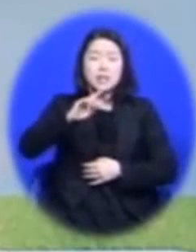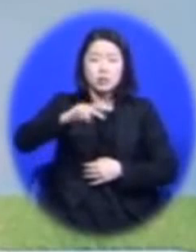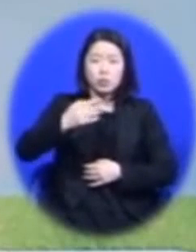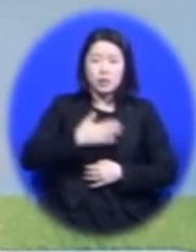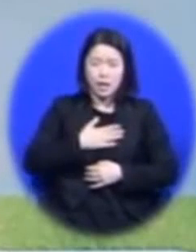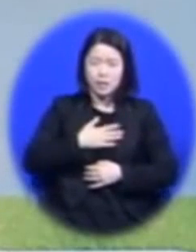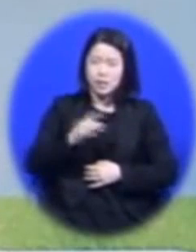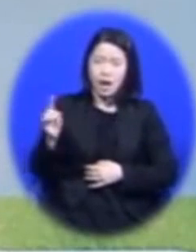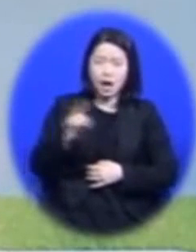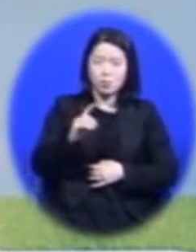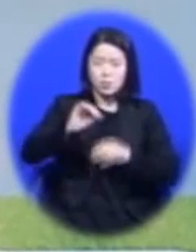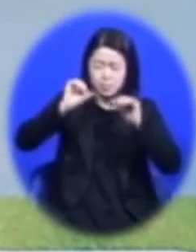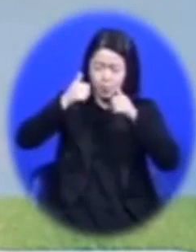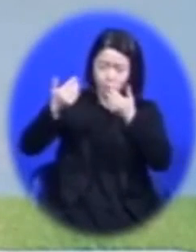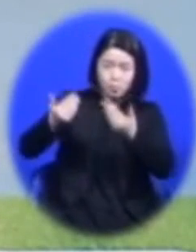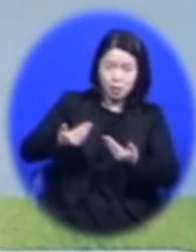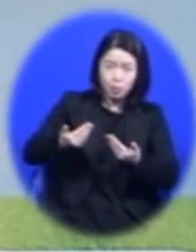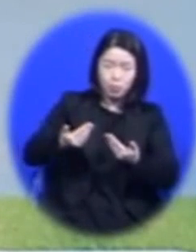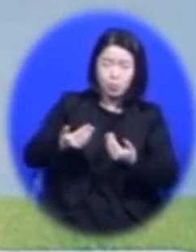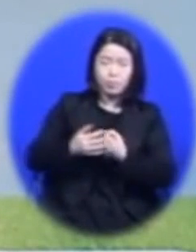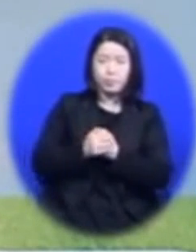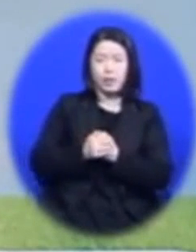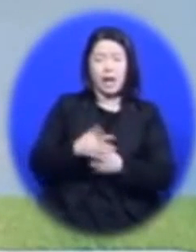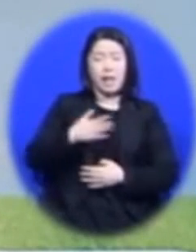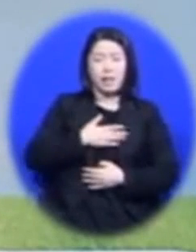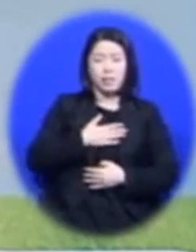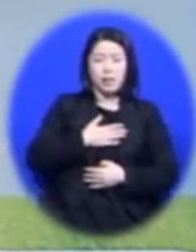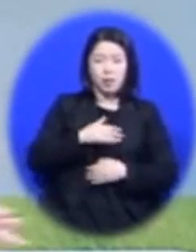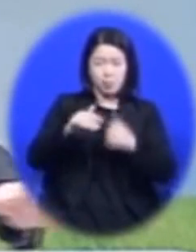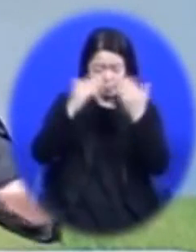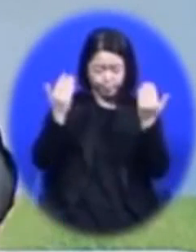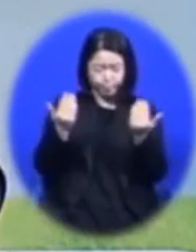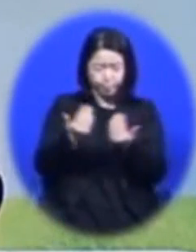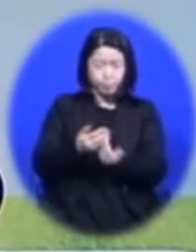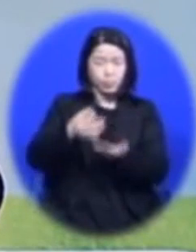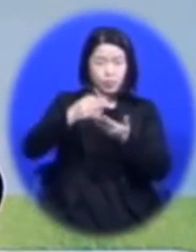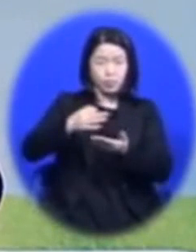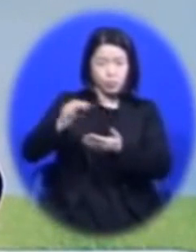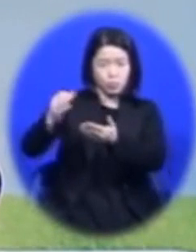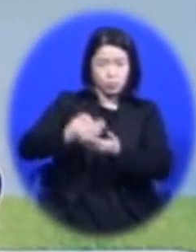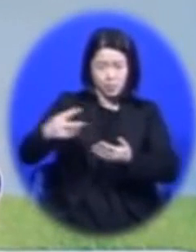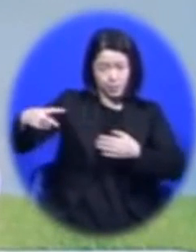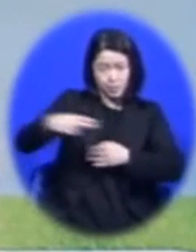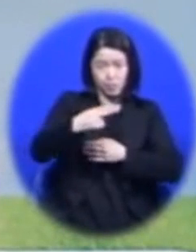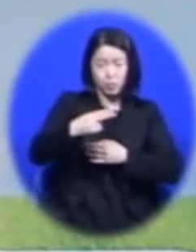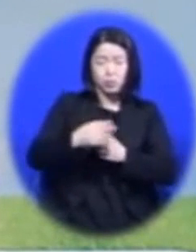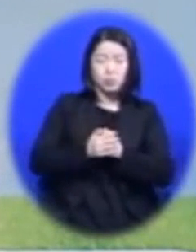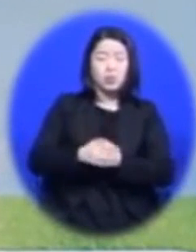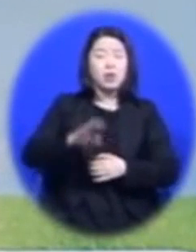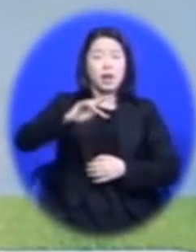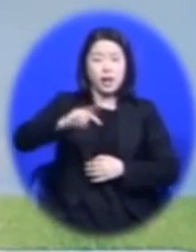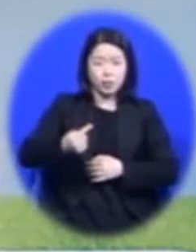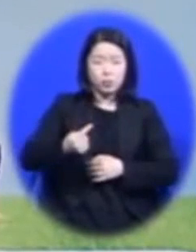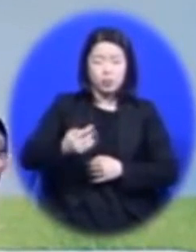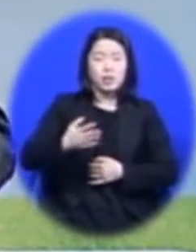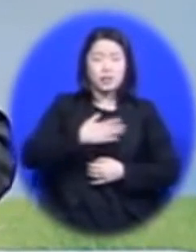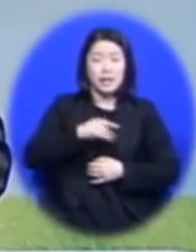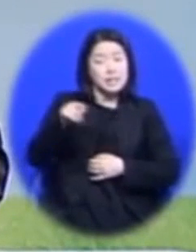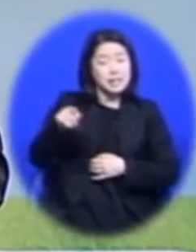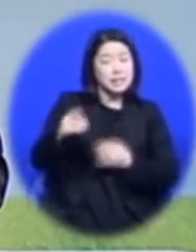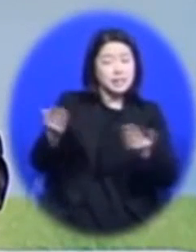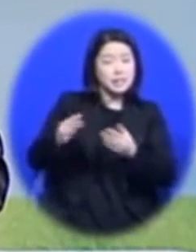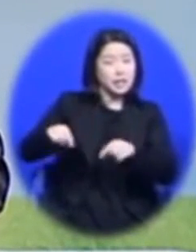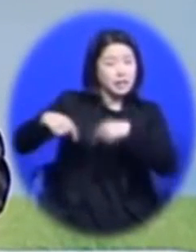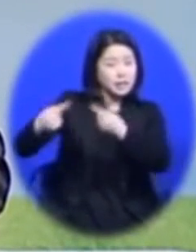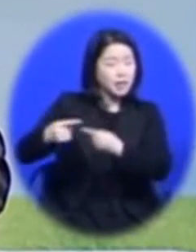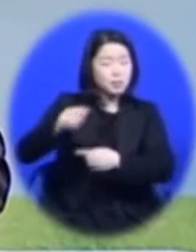아무리 조롱받고 내 모든 수입이 다 끊어지고 그래도 나는 그 일에 동참할